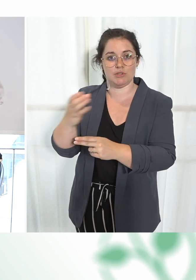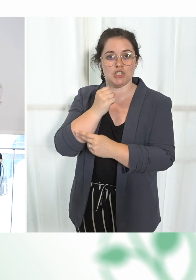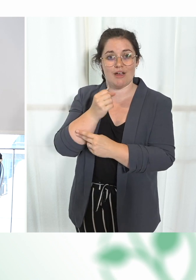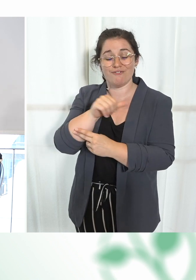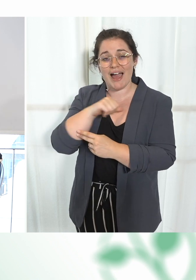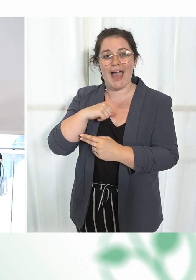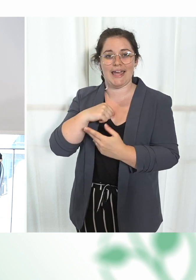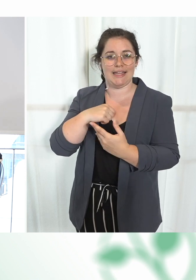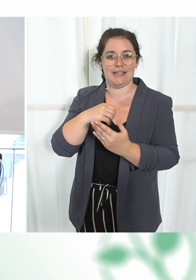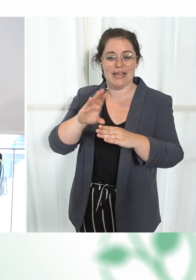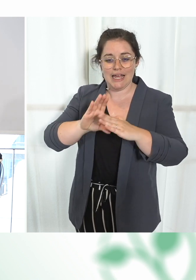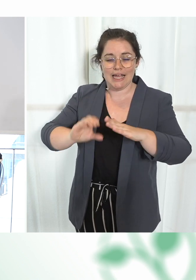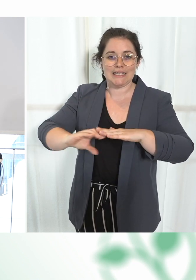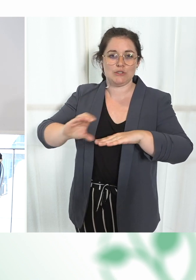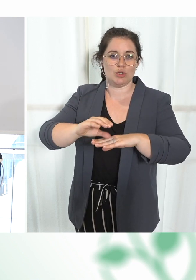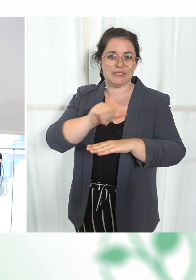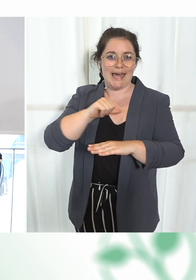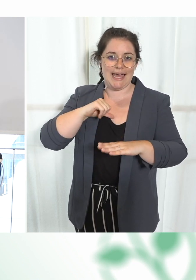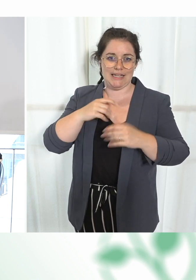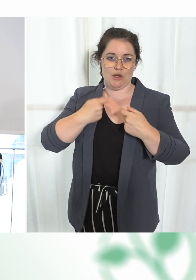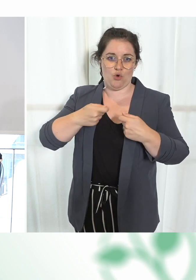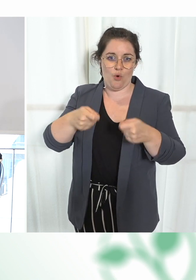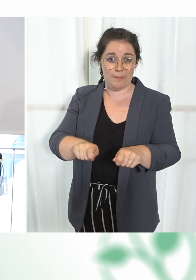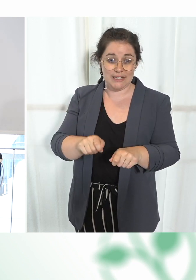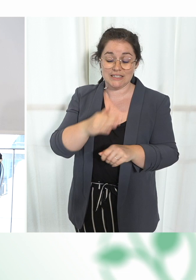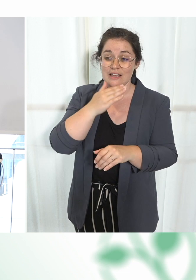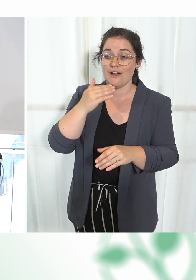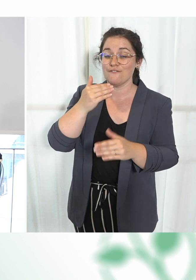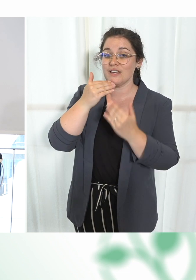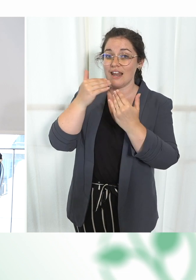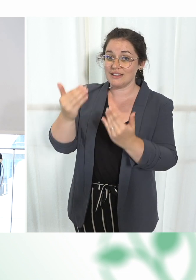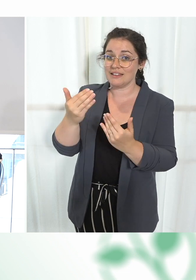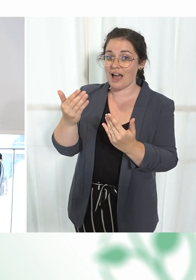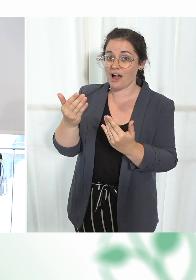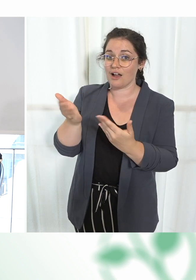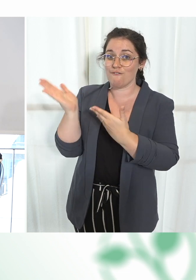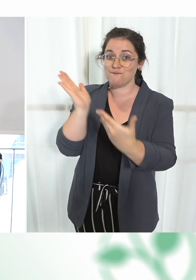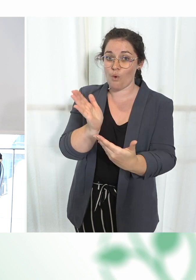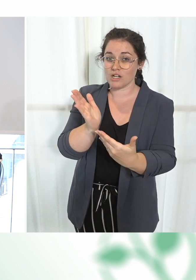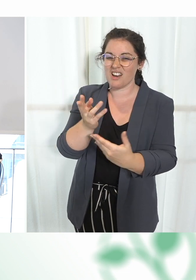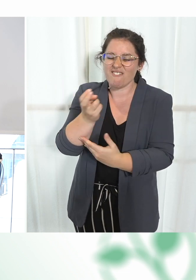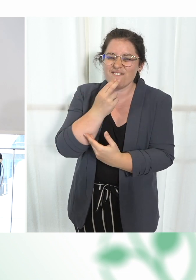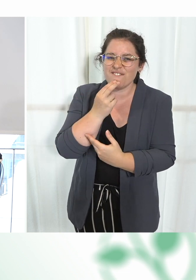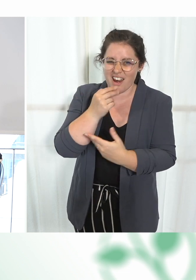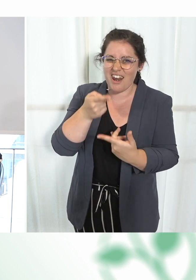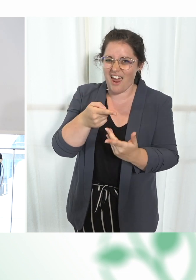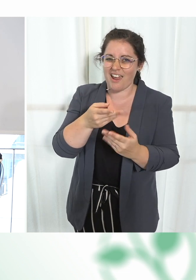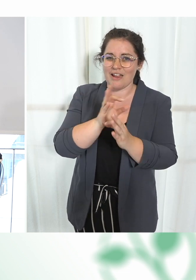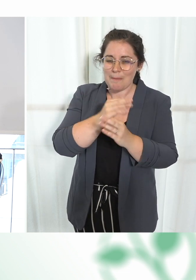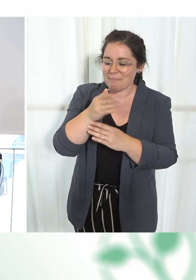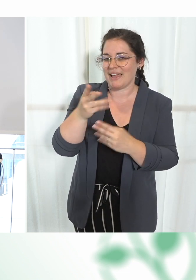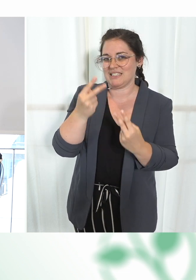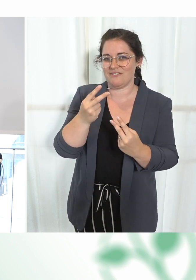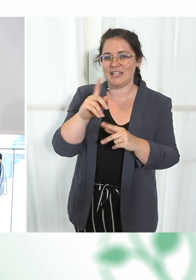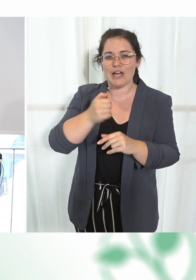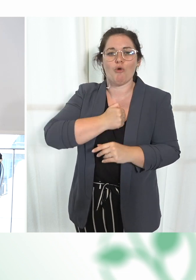eigenen Kompetenzen. Und vielen Dank, Frau Danner und Frau Bayer, wie Sie das gerade vorgestellt haben, so der Wille macht es aus und auch so